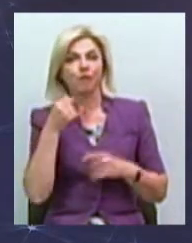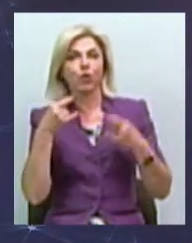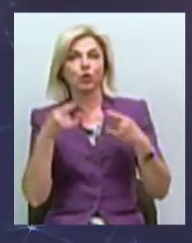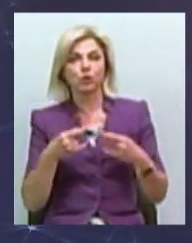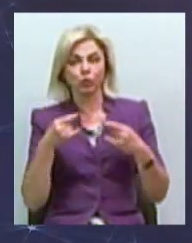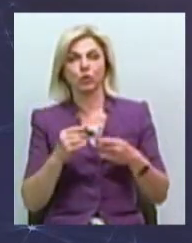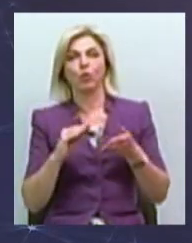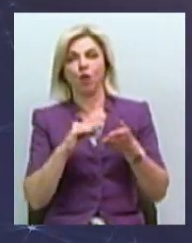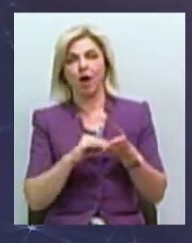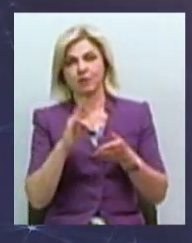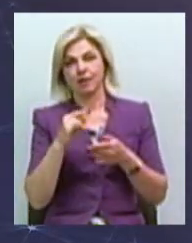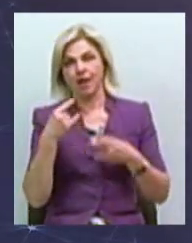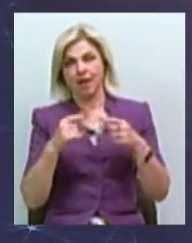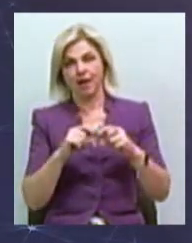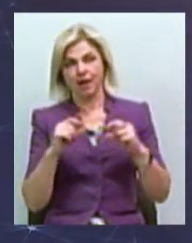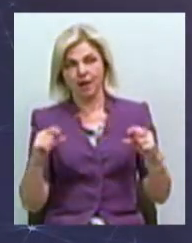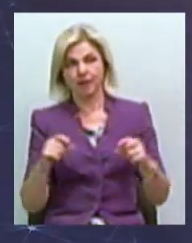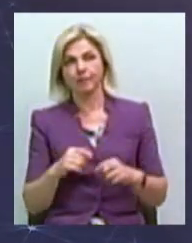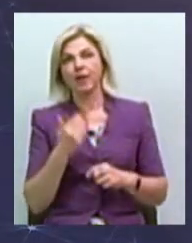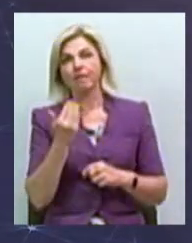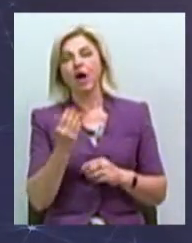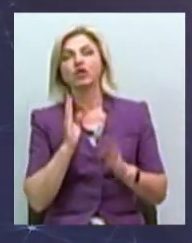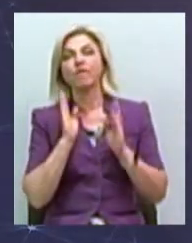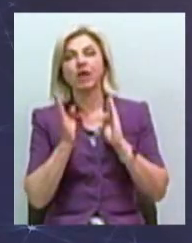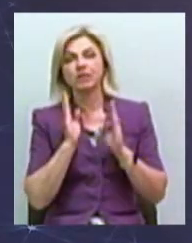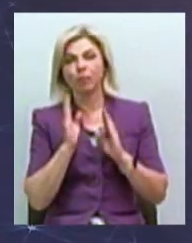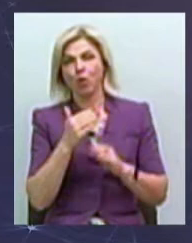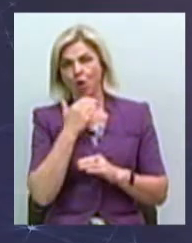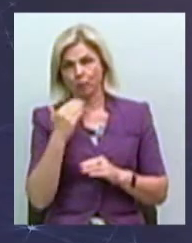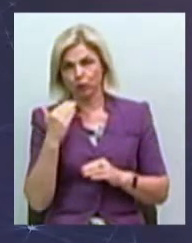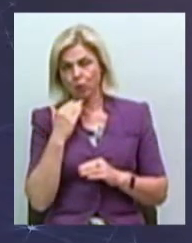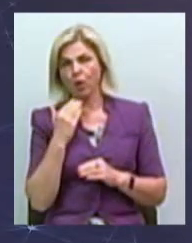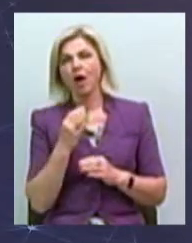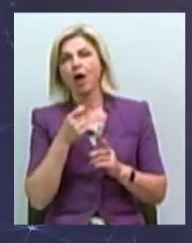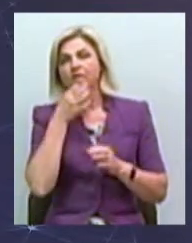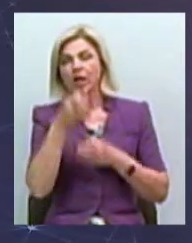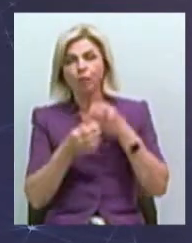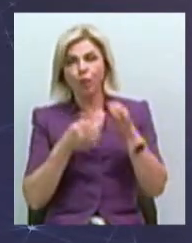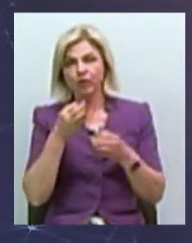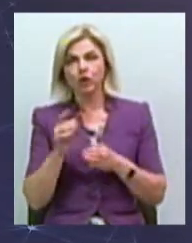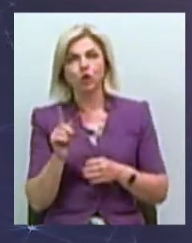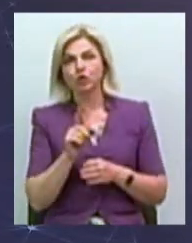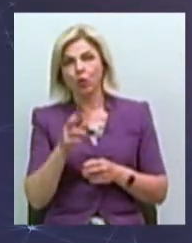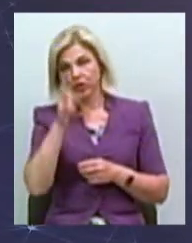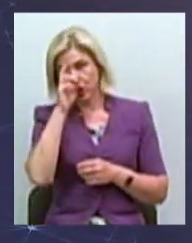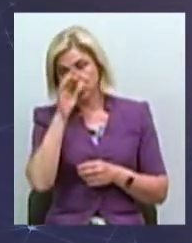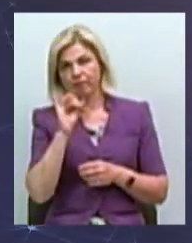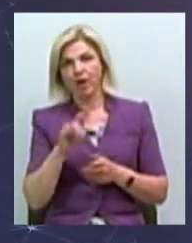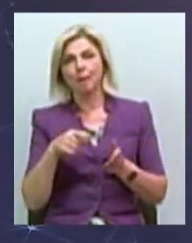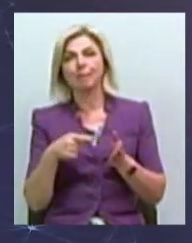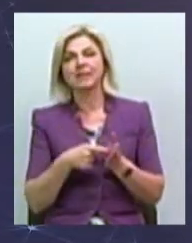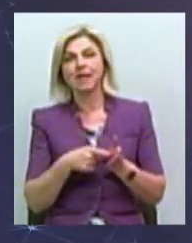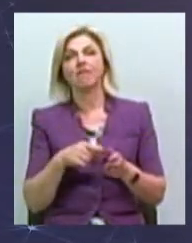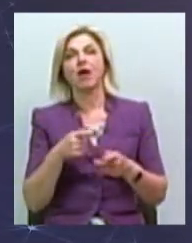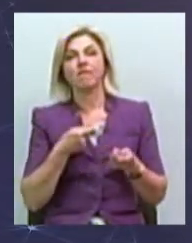76-92-33. Під вашим дописом на Фейсбук чимало песимістичних відповідей. Зокрема, про те, що держава і місцева влада, зокрема,